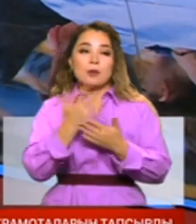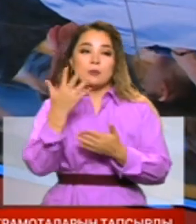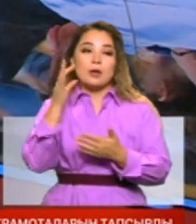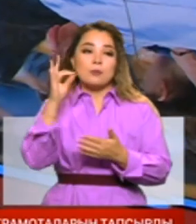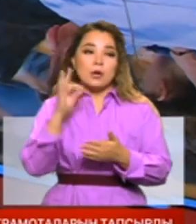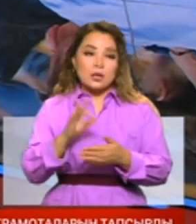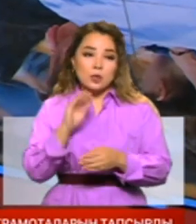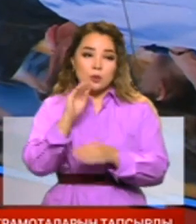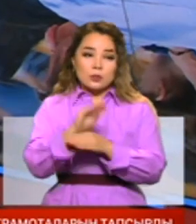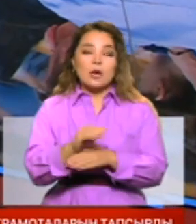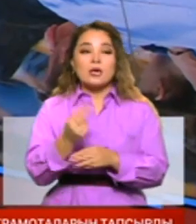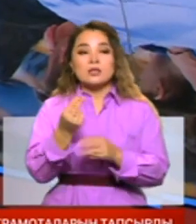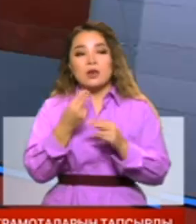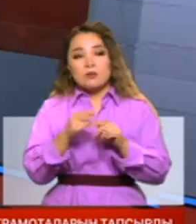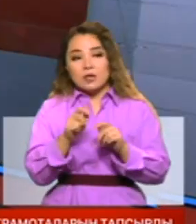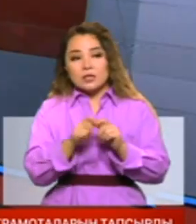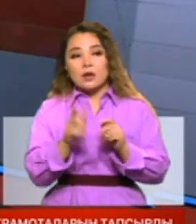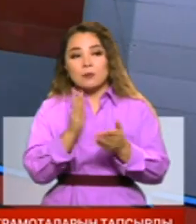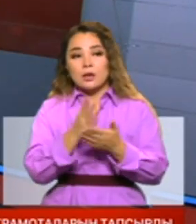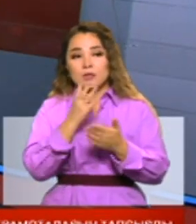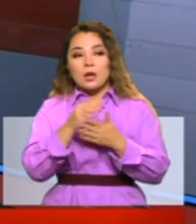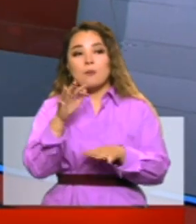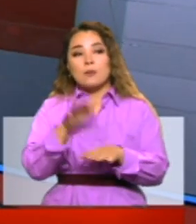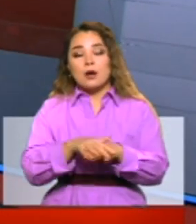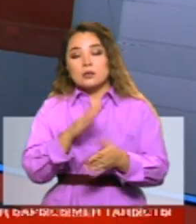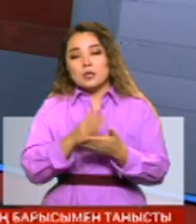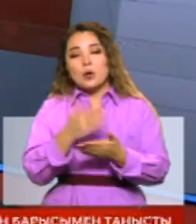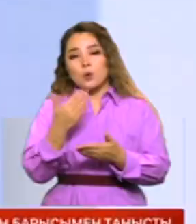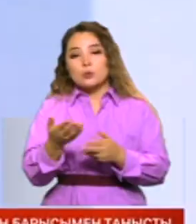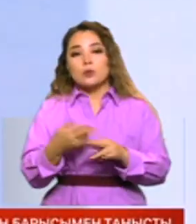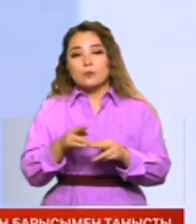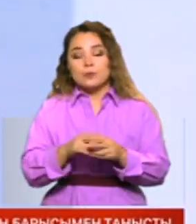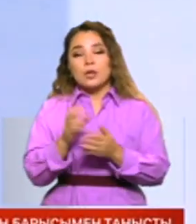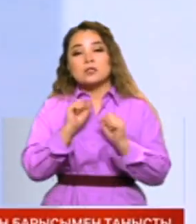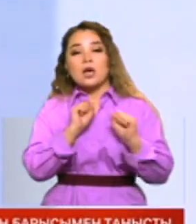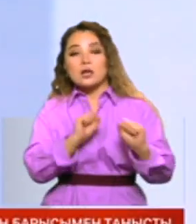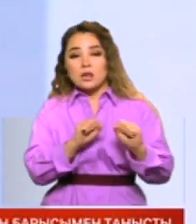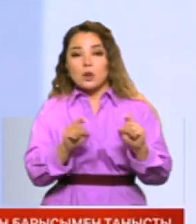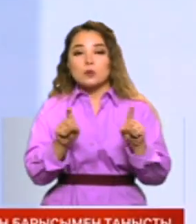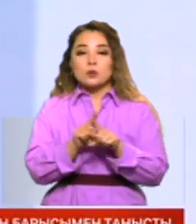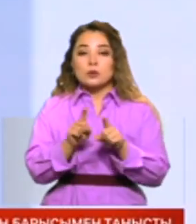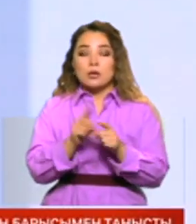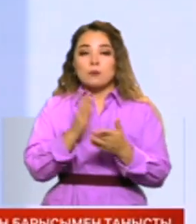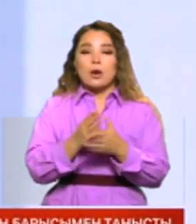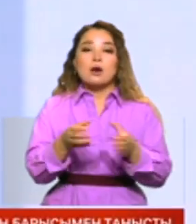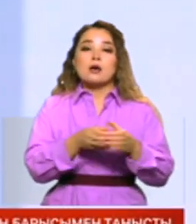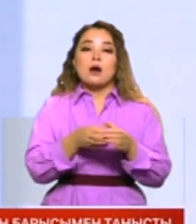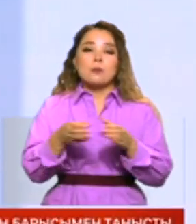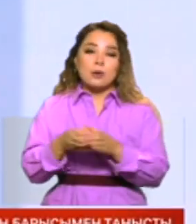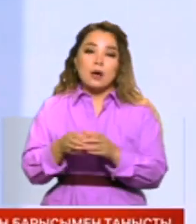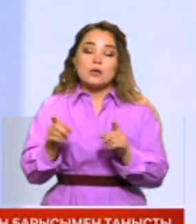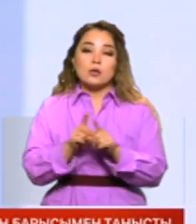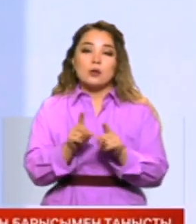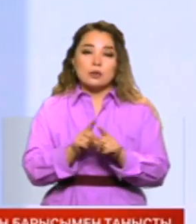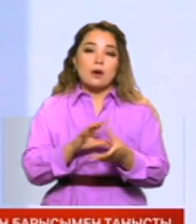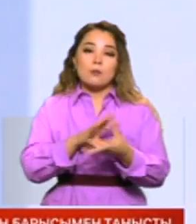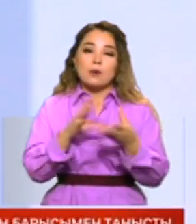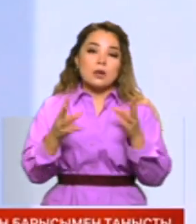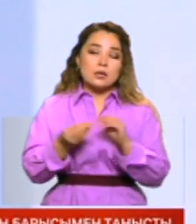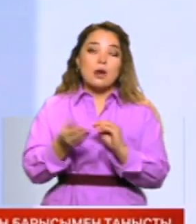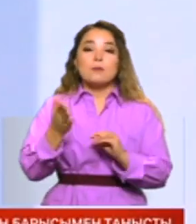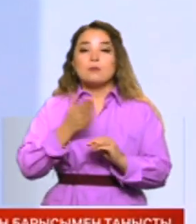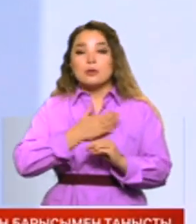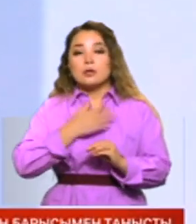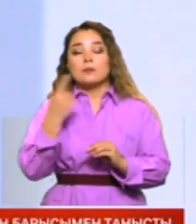арасында. Оның үстінде инвестициялық премиялар бар банклердің. Оның үстіне сақтандыру компаниялардың салған премиялары бар. Сондықтан